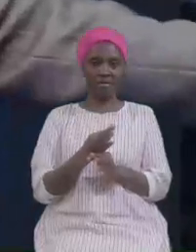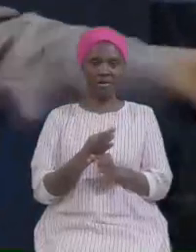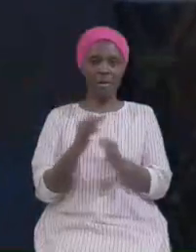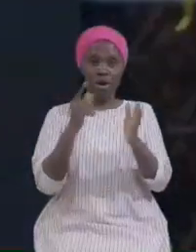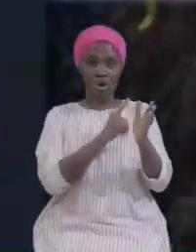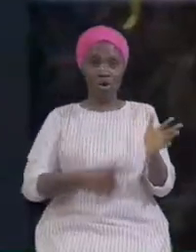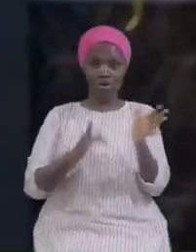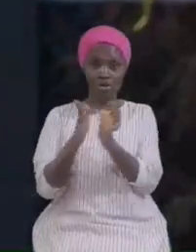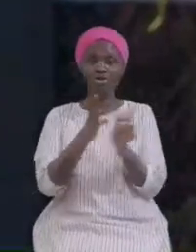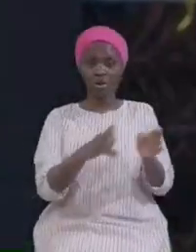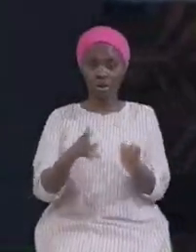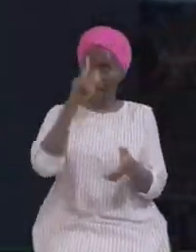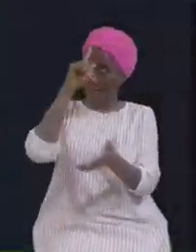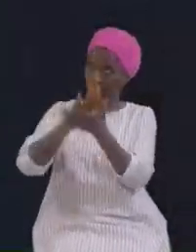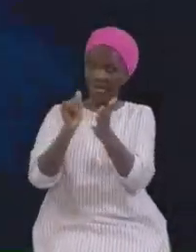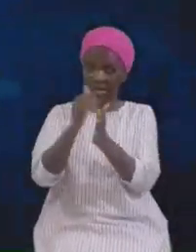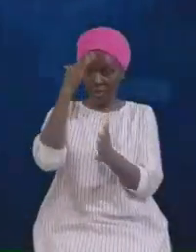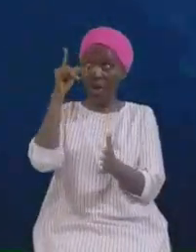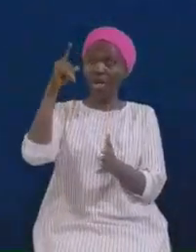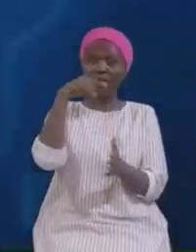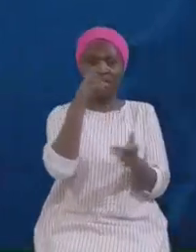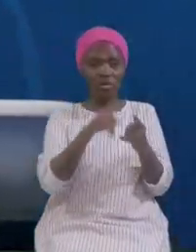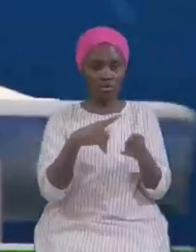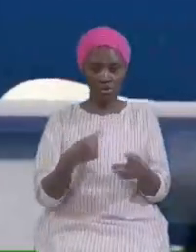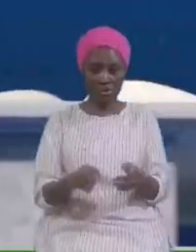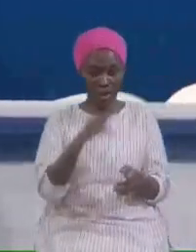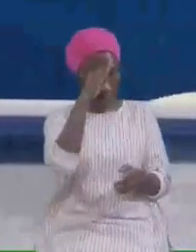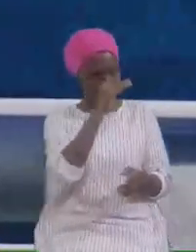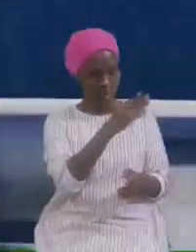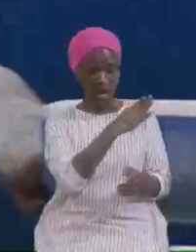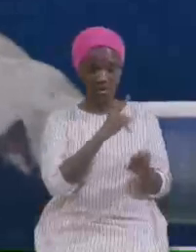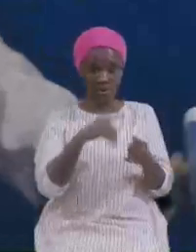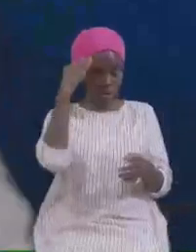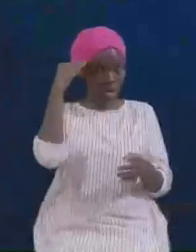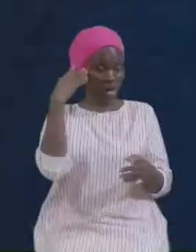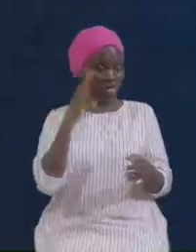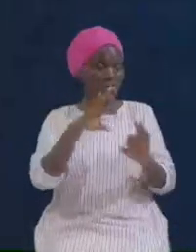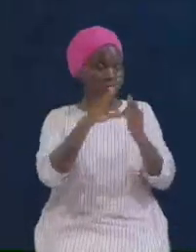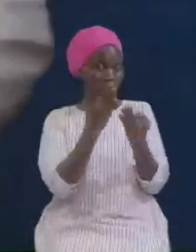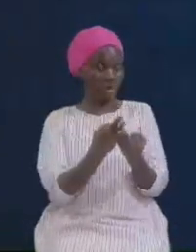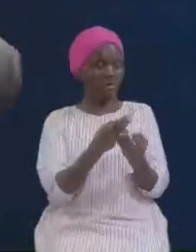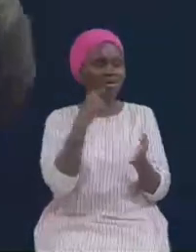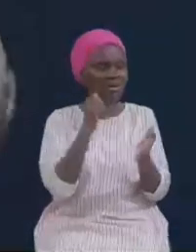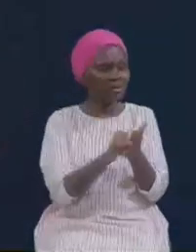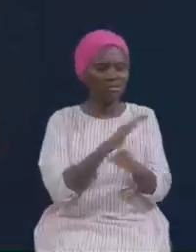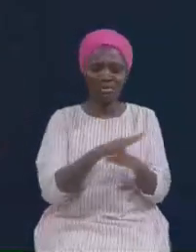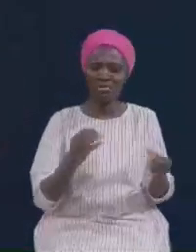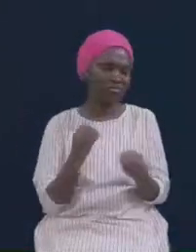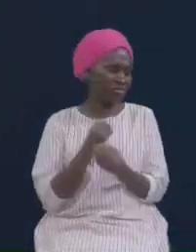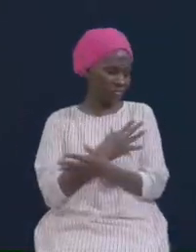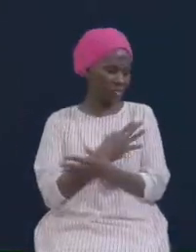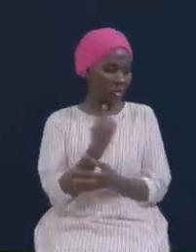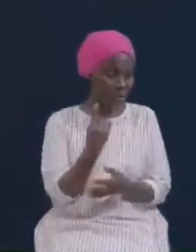il a dit. Il a dit à l'homme, au père, il a dit au chef du foyer, il dit, ne crains pas,